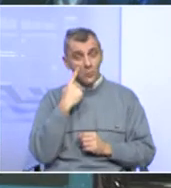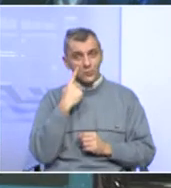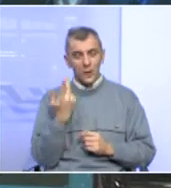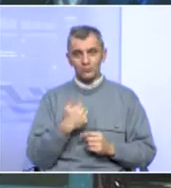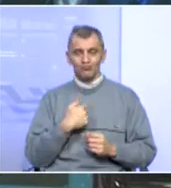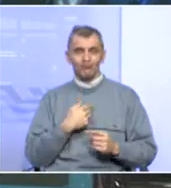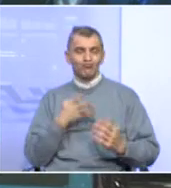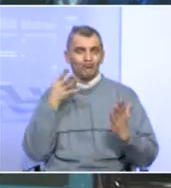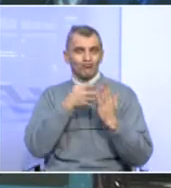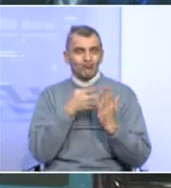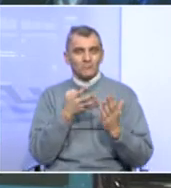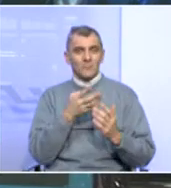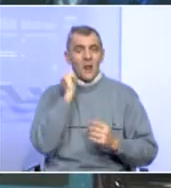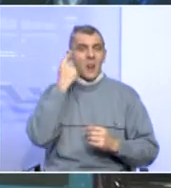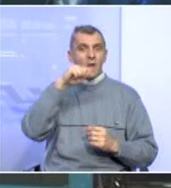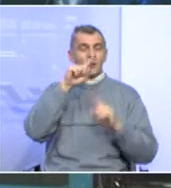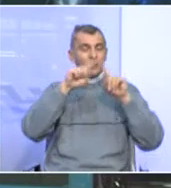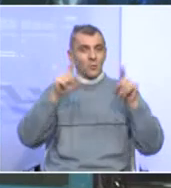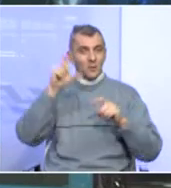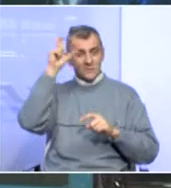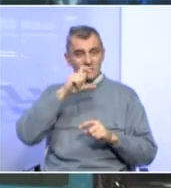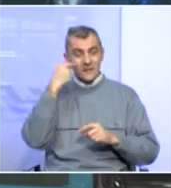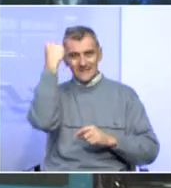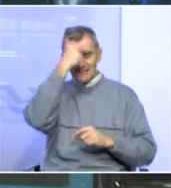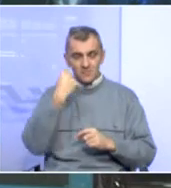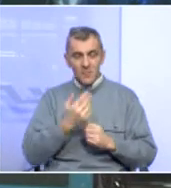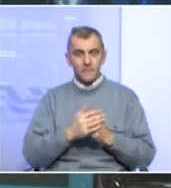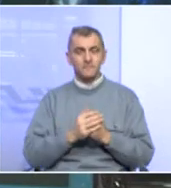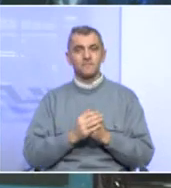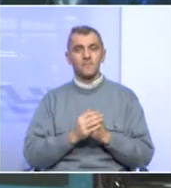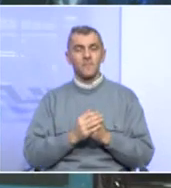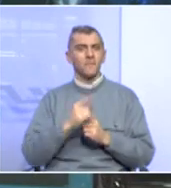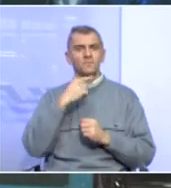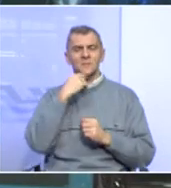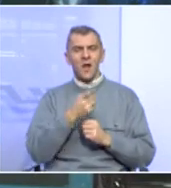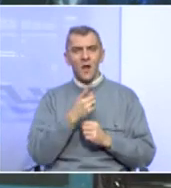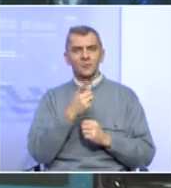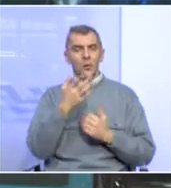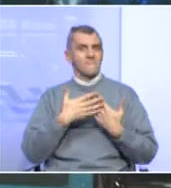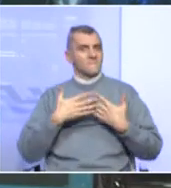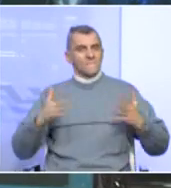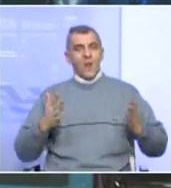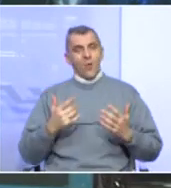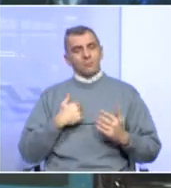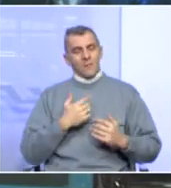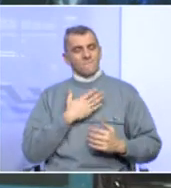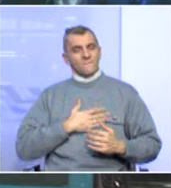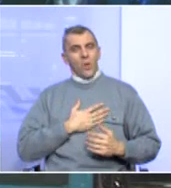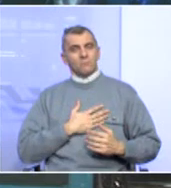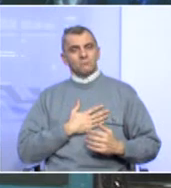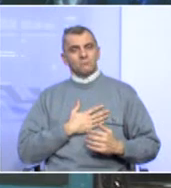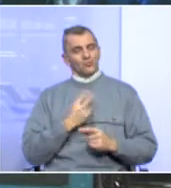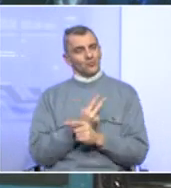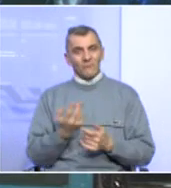dodvoravanja narodu u Republici Srpskoj, Srbima prije svega, da se kaže da je veliki domoljub. Međutim, na njegovu